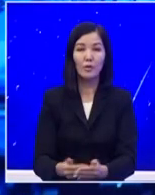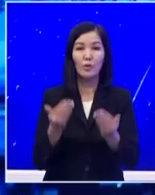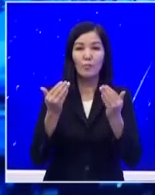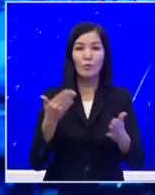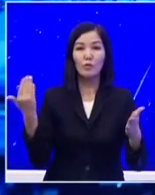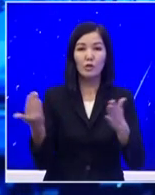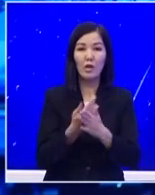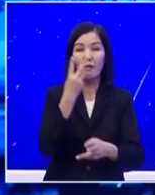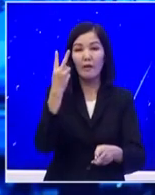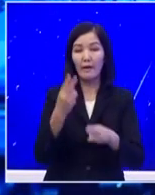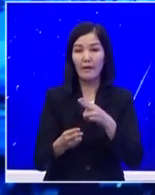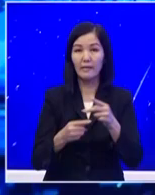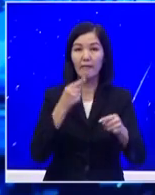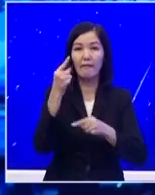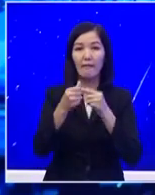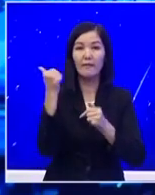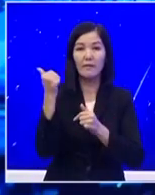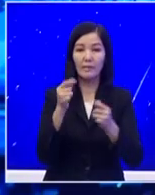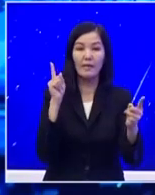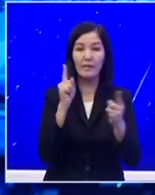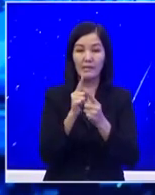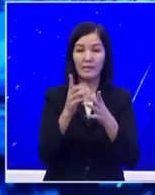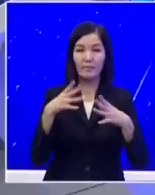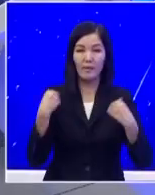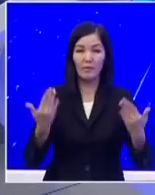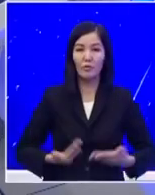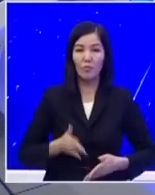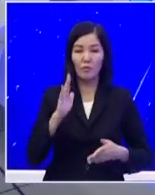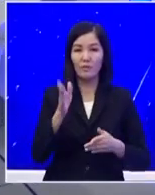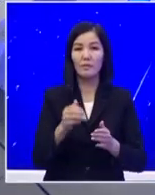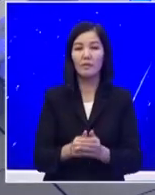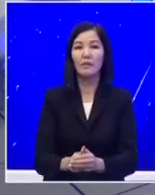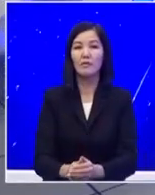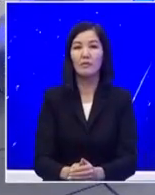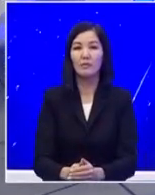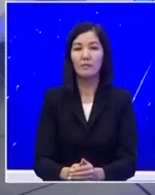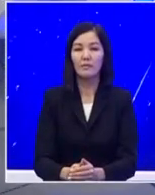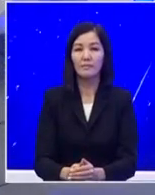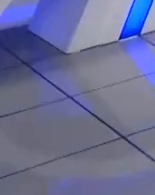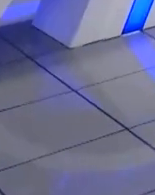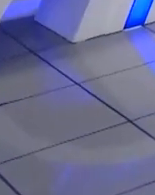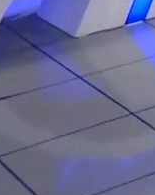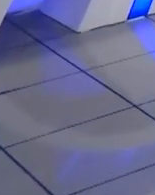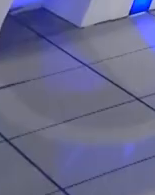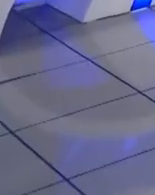Ардақты көрермен, бүгінге келіп түскен ақпараттар легі осындай болды. Мен өздеріңізбен қоштасамын, аман болыңыздар.